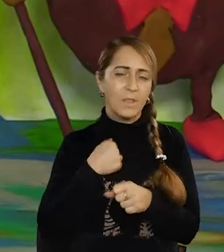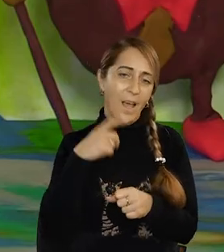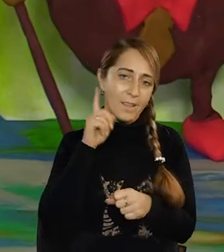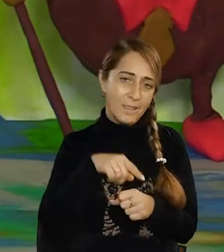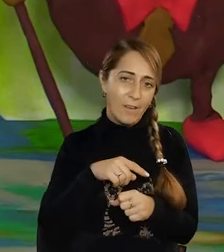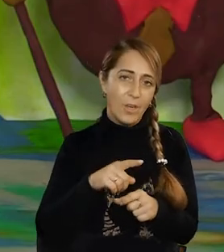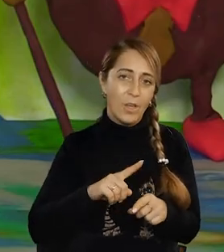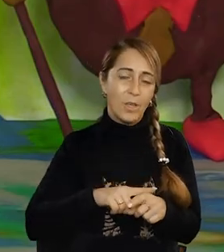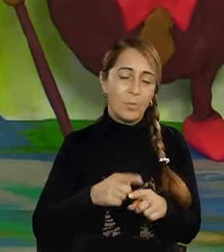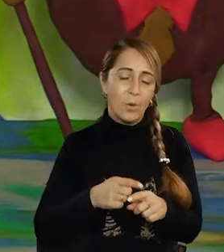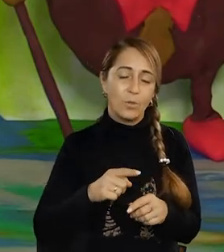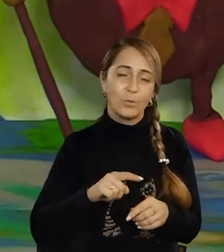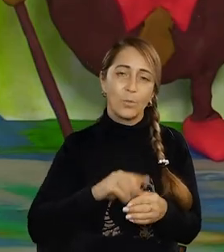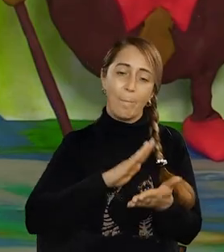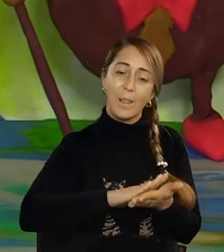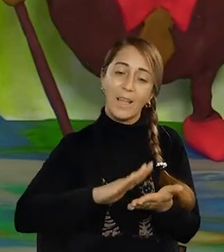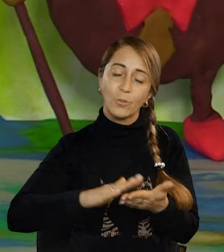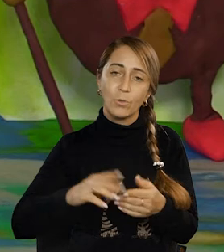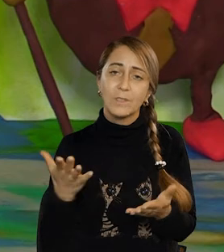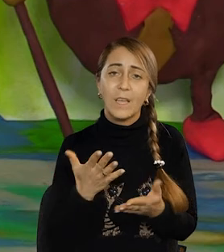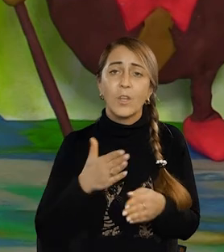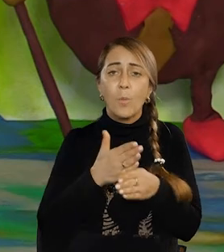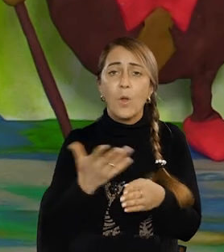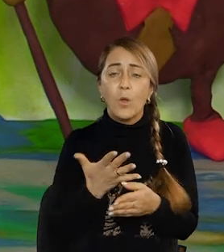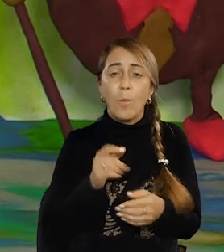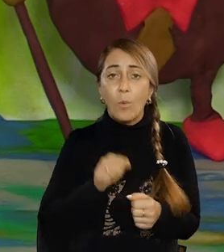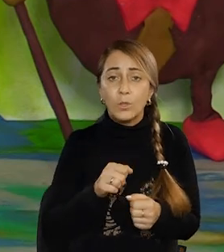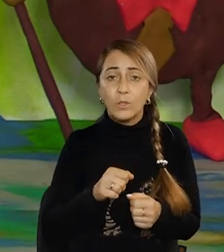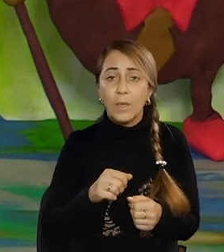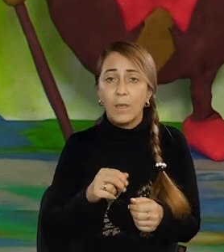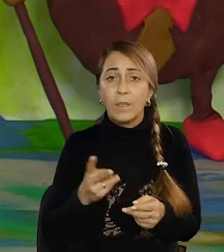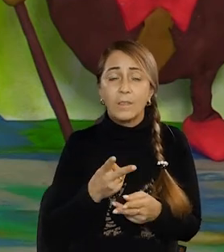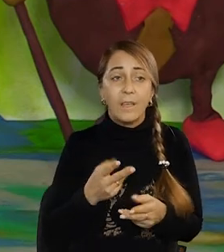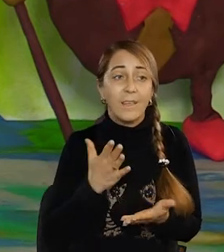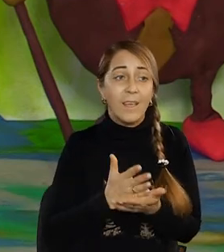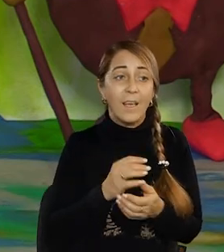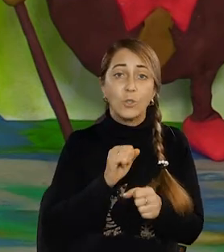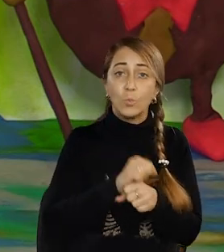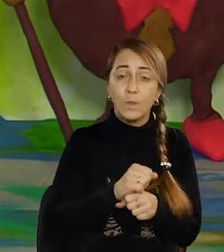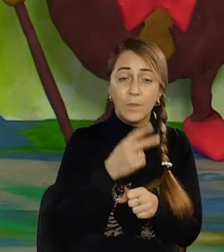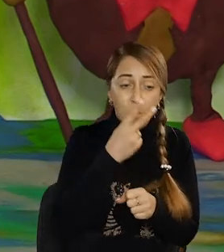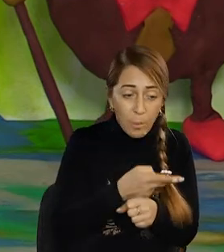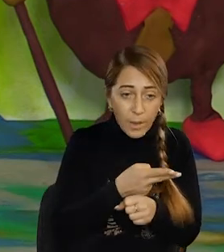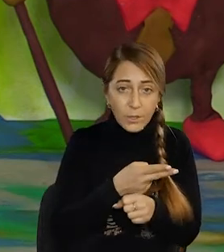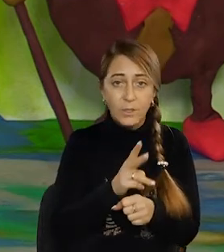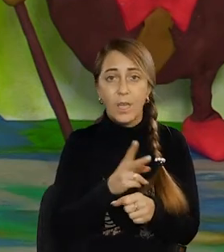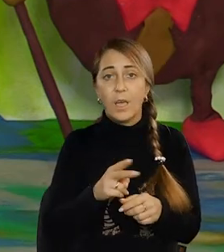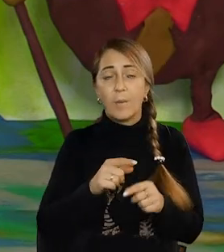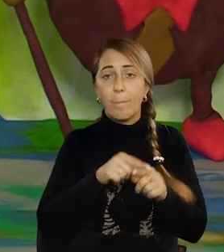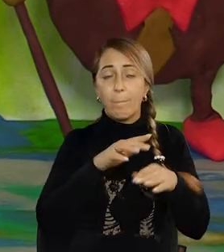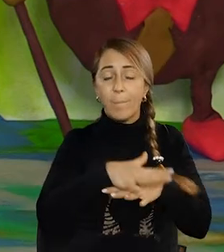про тактильну плитку, за допомогою якої можна зорієнтуватися, де знаходиться зупинка. По краю посадкової